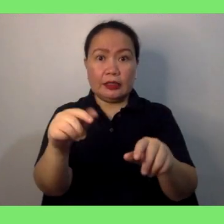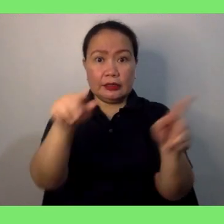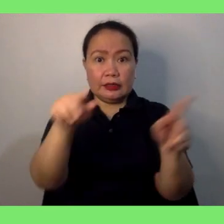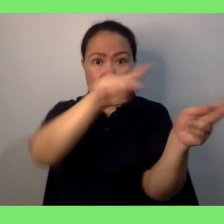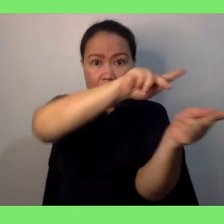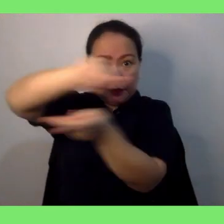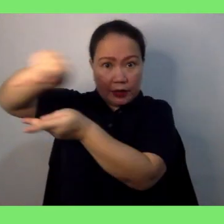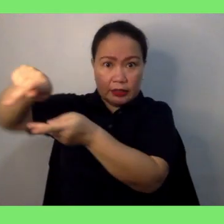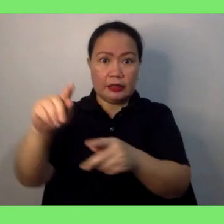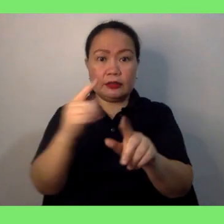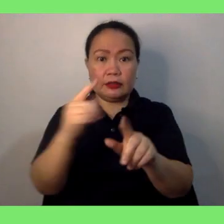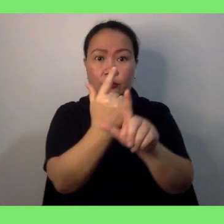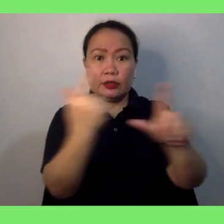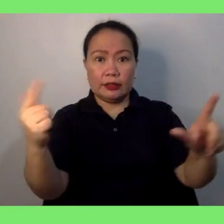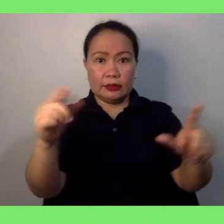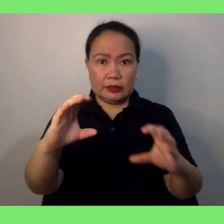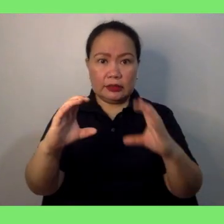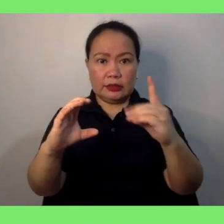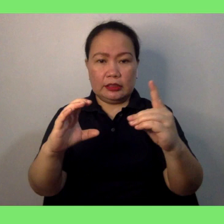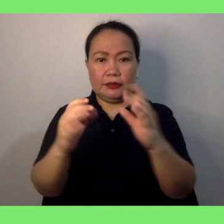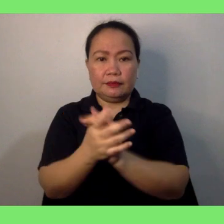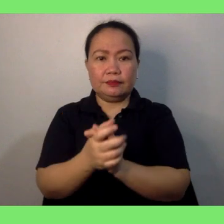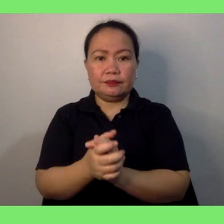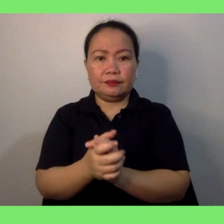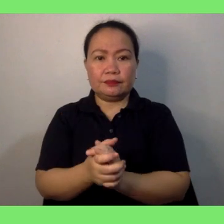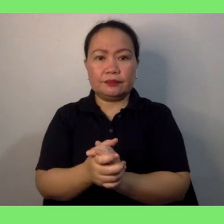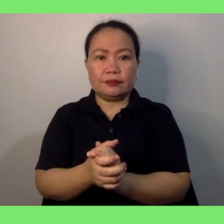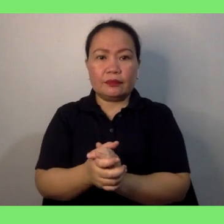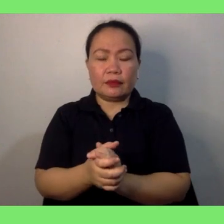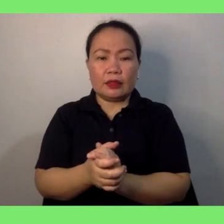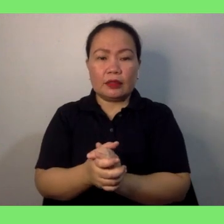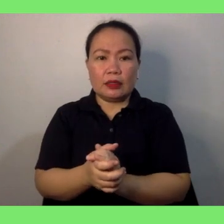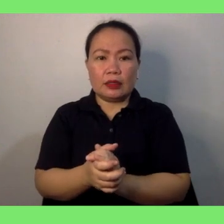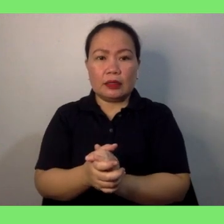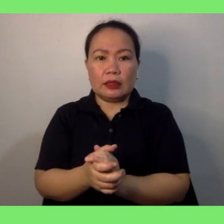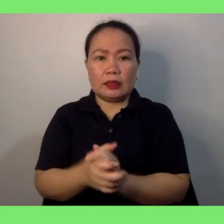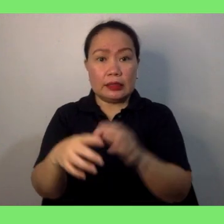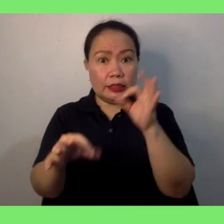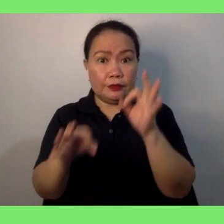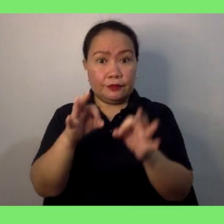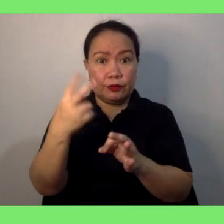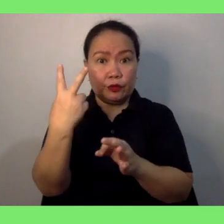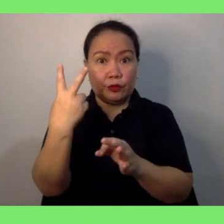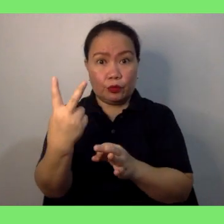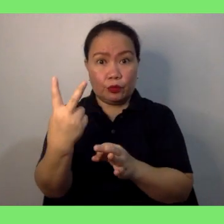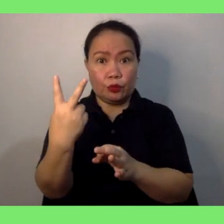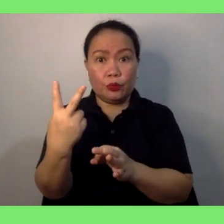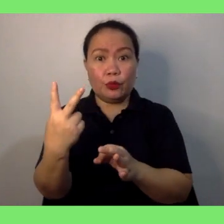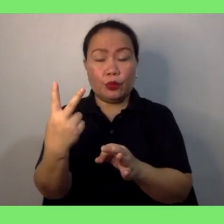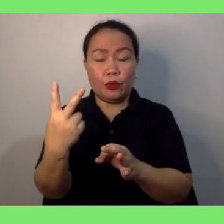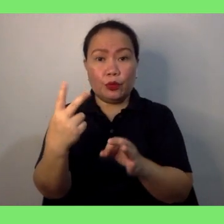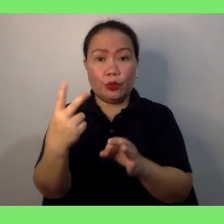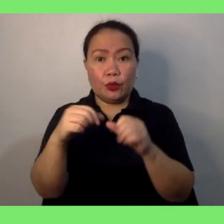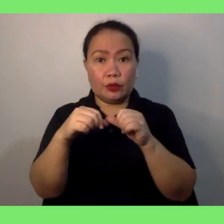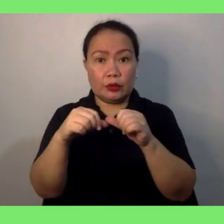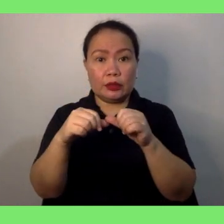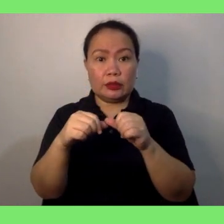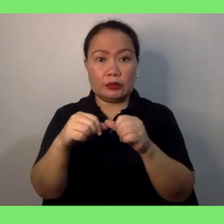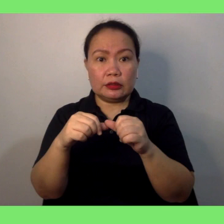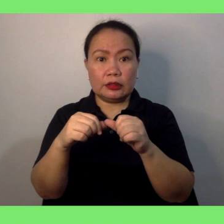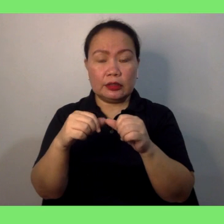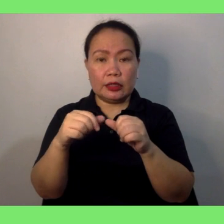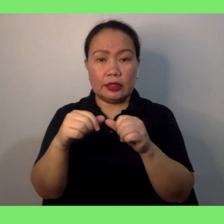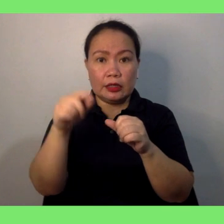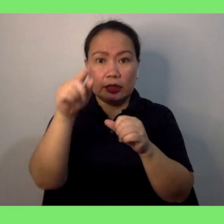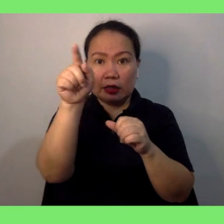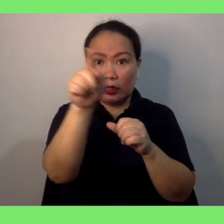siya. So, kapag present po yung dalawang arrowheads, yan po ang nagsisimbolize that the lines are parallel. Lalo na